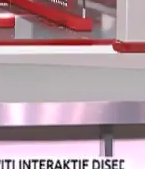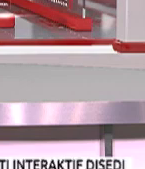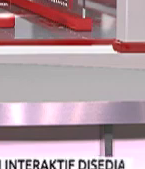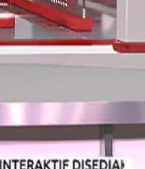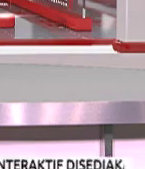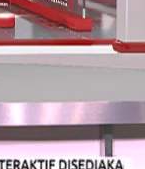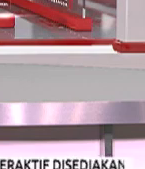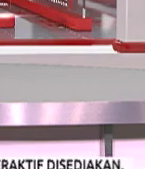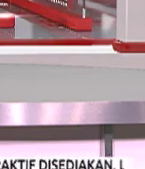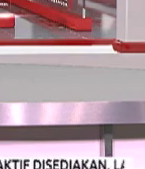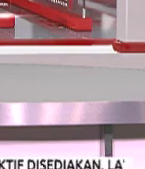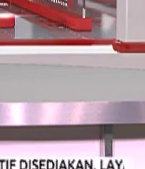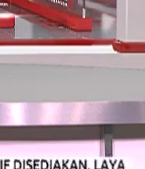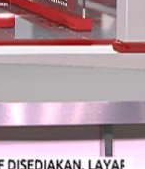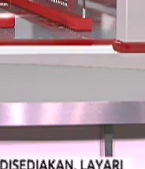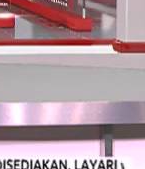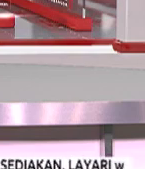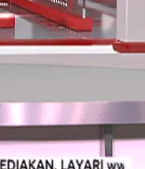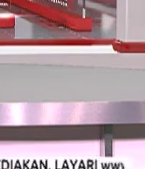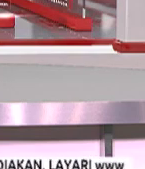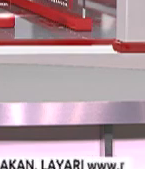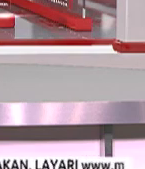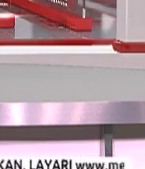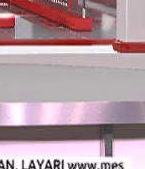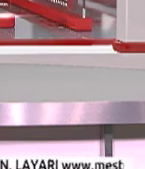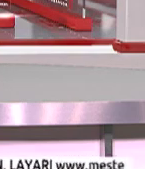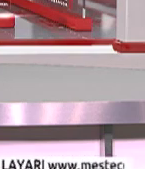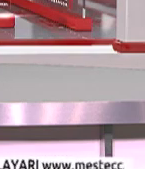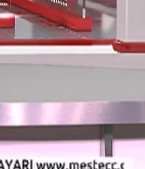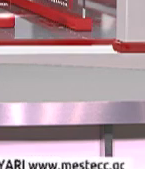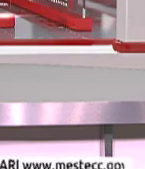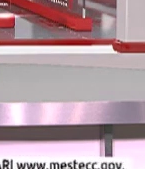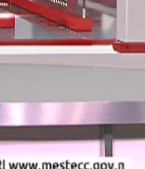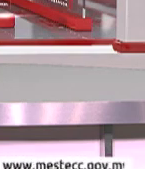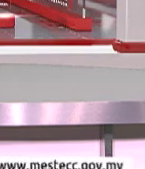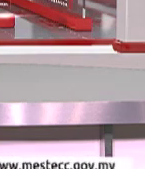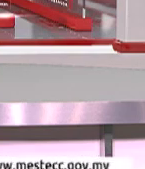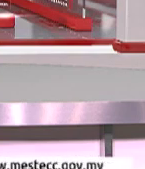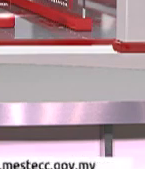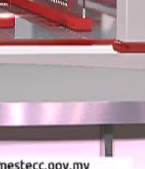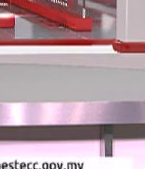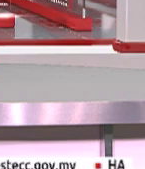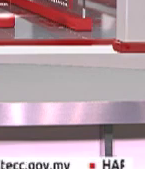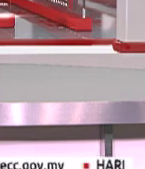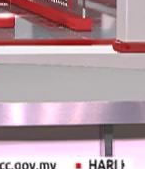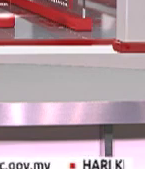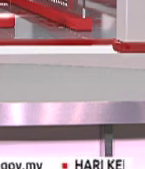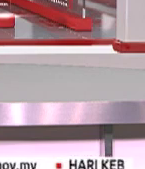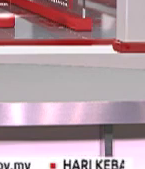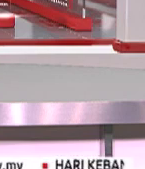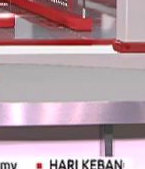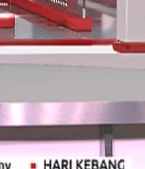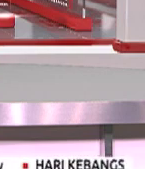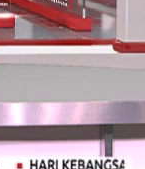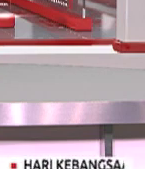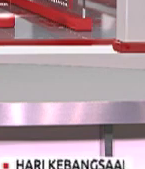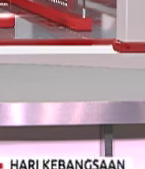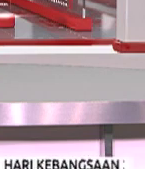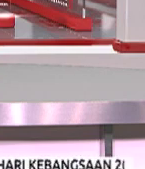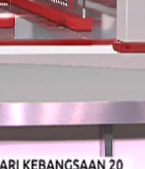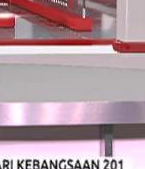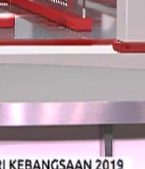Bola Nasional 8 edisi 18 Ogos berakhir di sini bagi memberi laluan siaran langsung bola sepak Piala Malaysia antara Selangor dengan